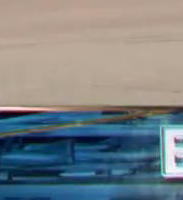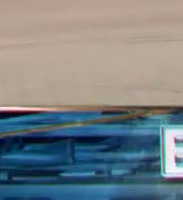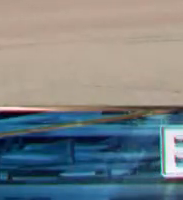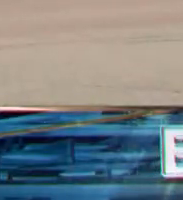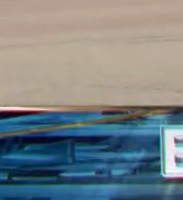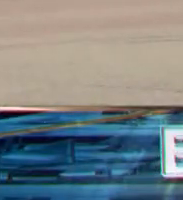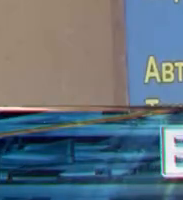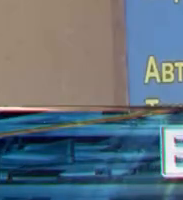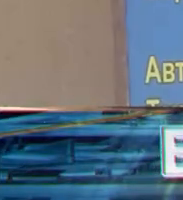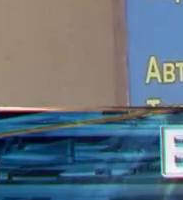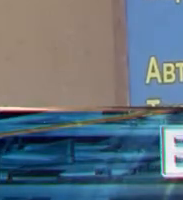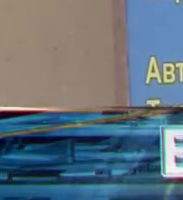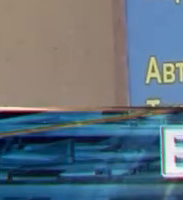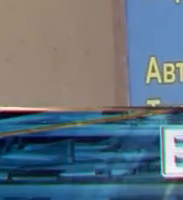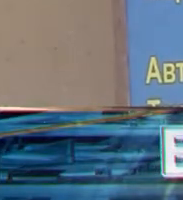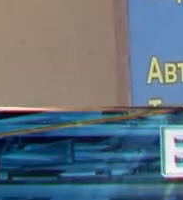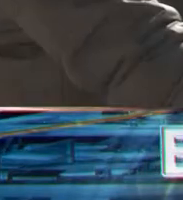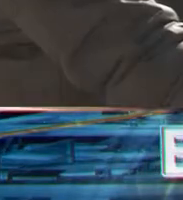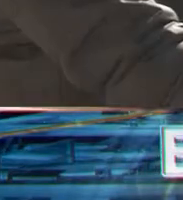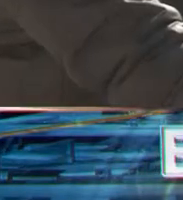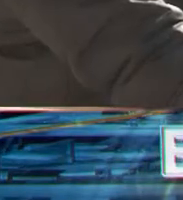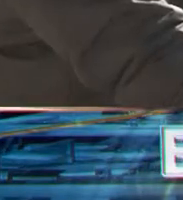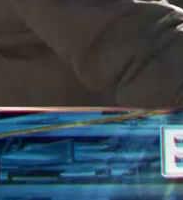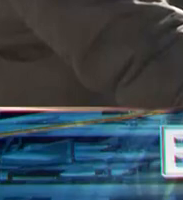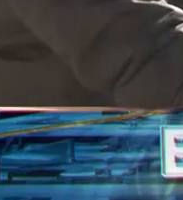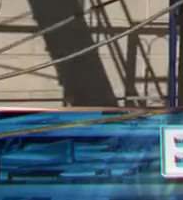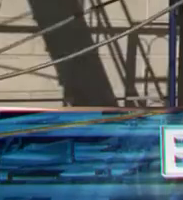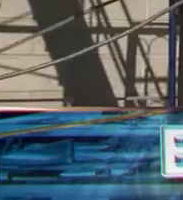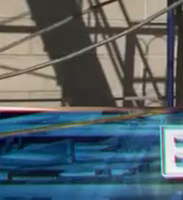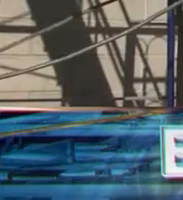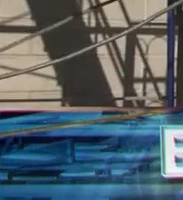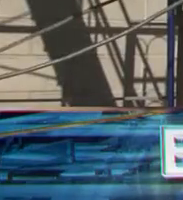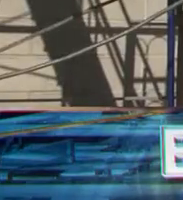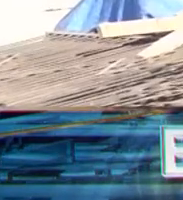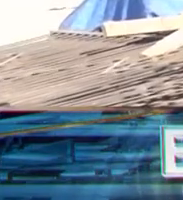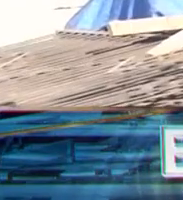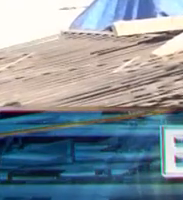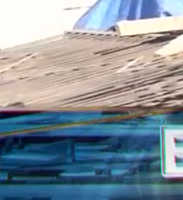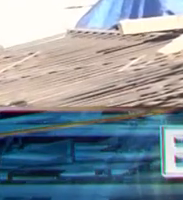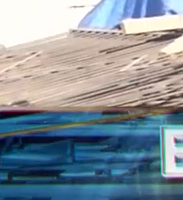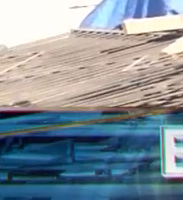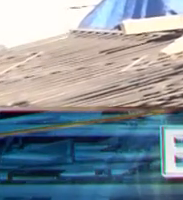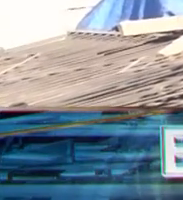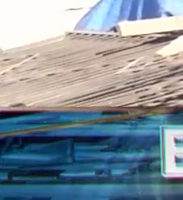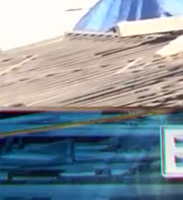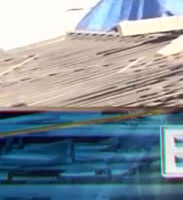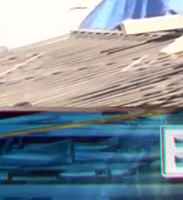Жолгарта саясындағы жұмыстар қарқында. Жыл соңына дейін Еңбекші Қазақ ауданында 109 нысан жаңартылады. 50 адамға